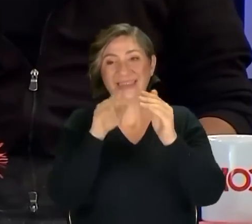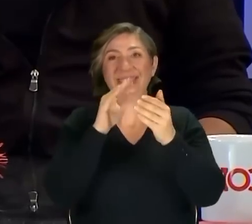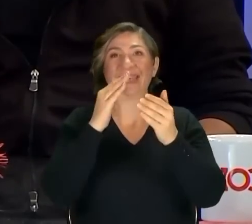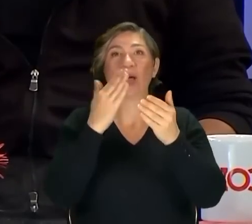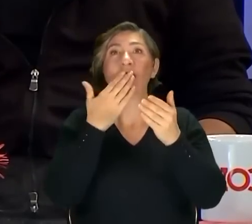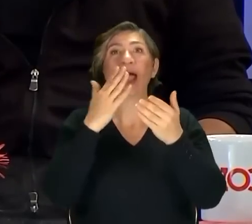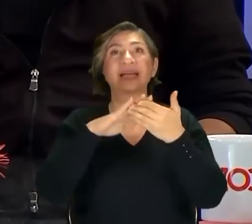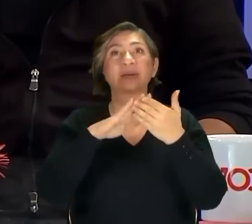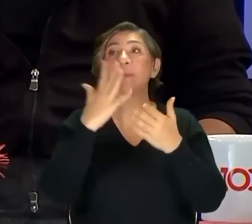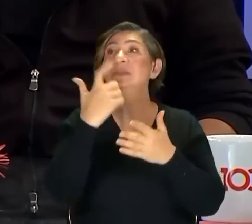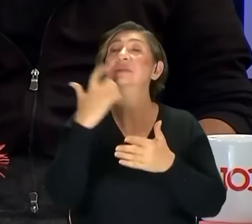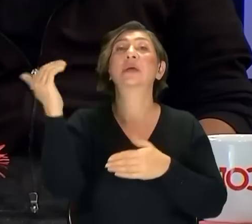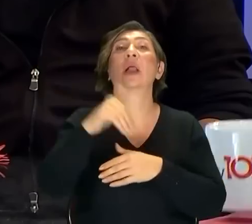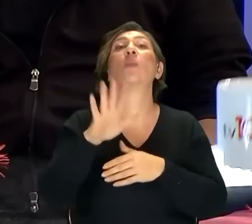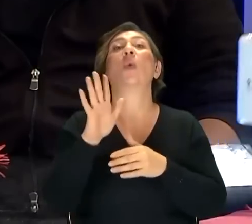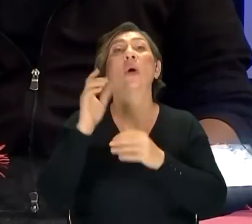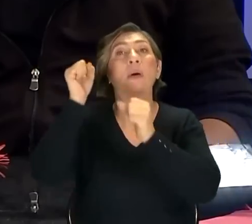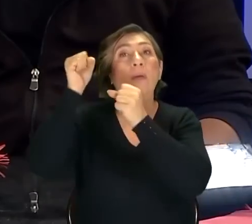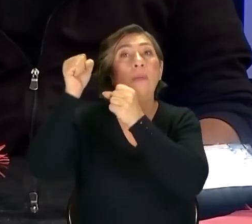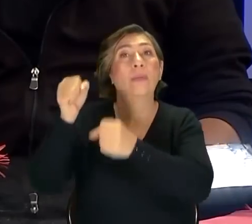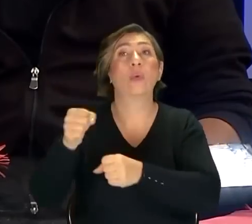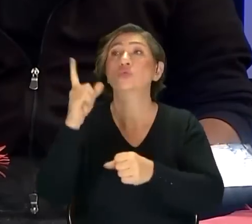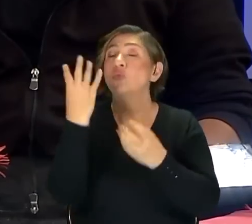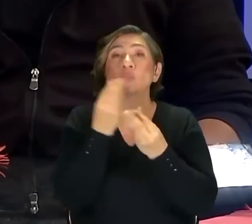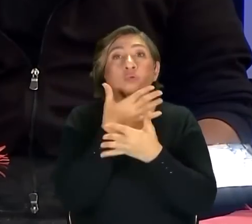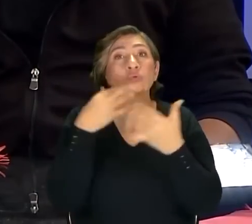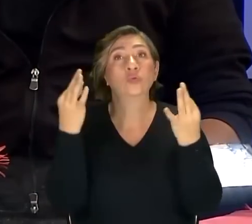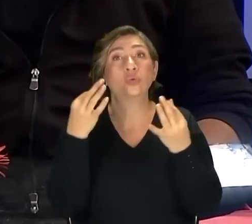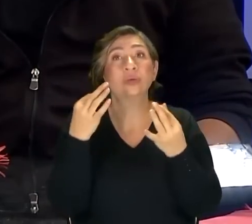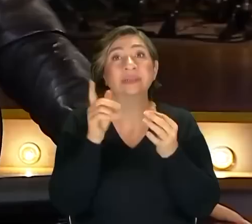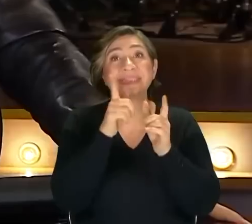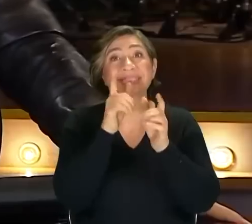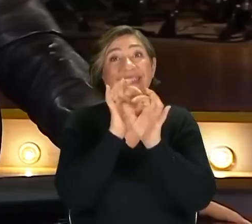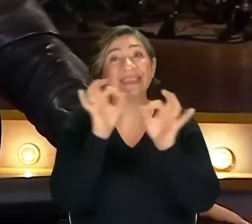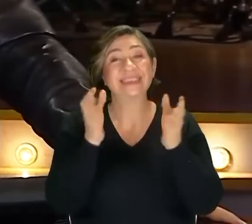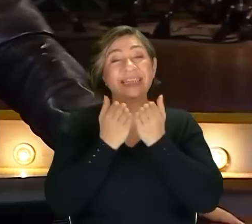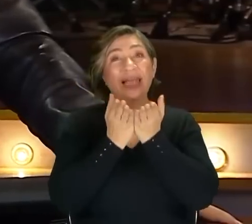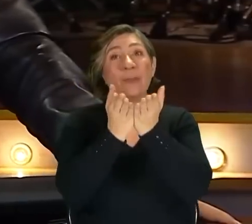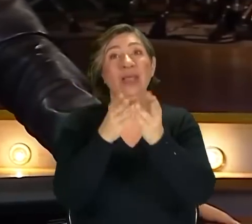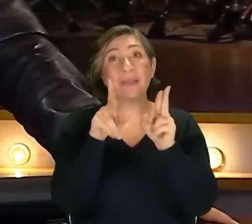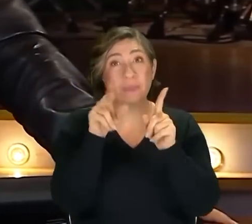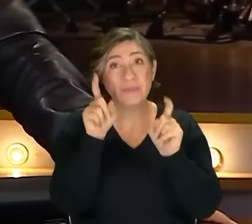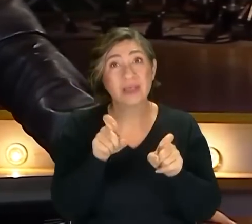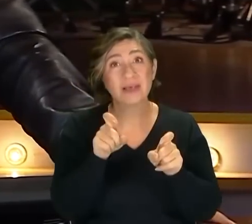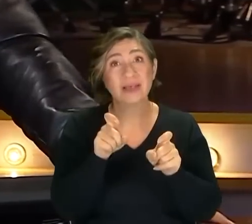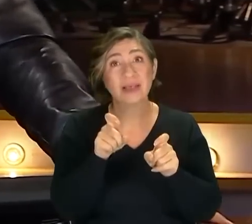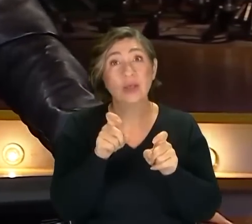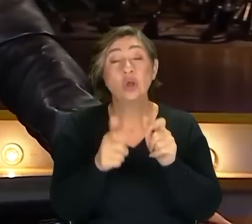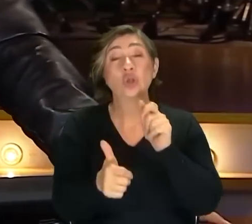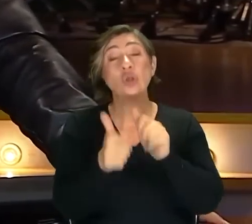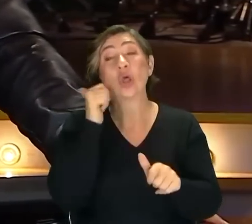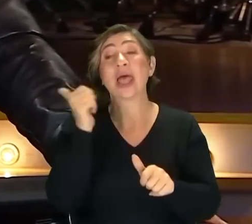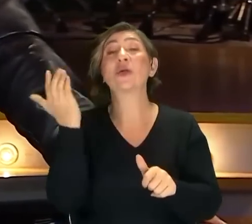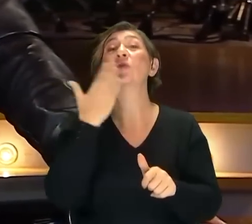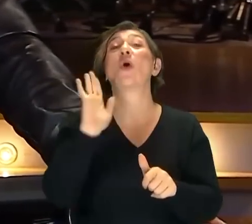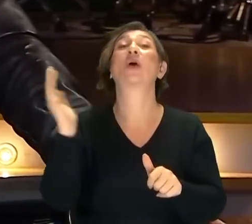bir arkadaşım gitti. 5 yıldır dönmüyor. Ve her sorduğumda çok mutlu. Nasıl? Sessiz gemi şarkısı gibi mi? Dönen yok